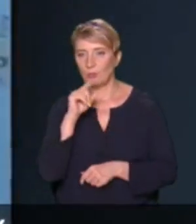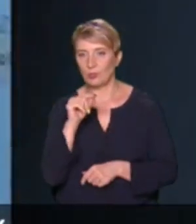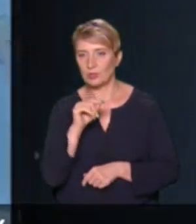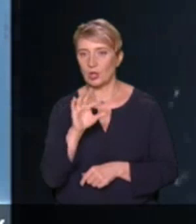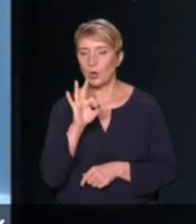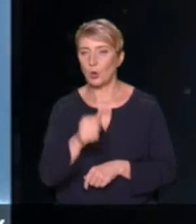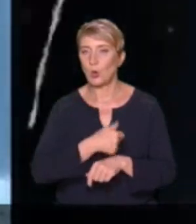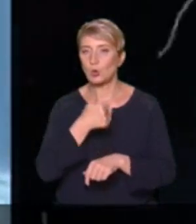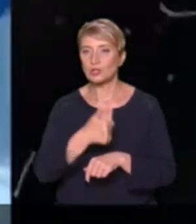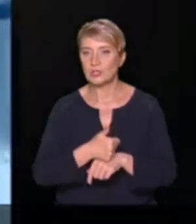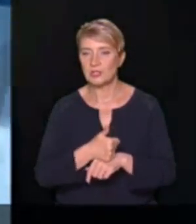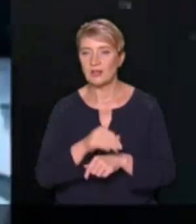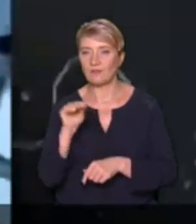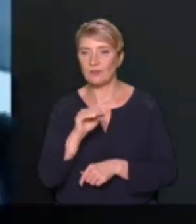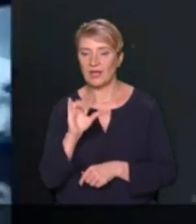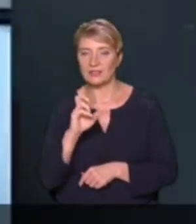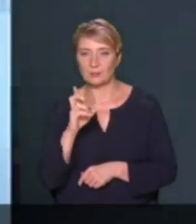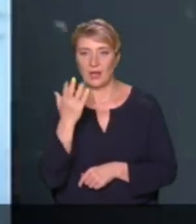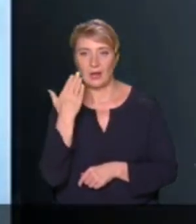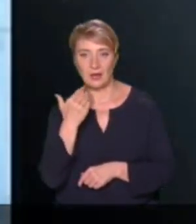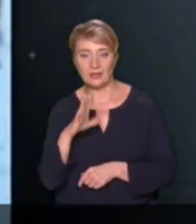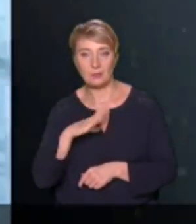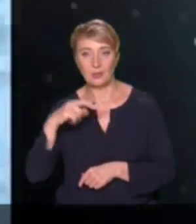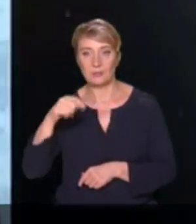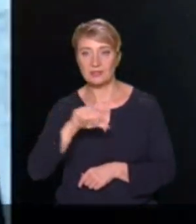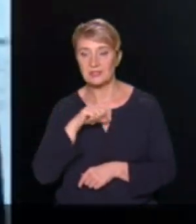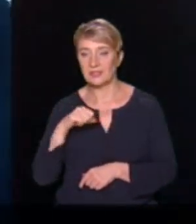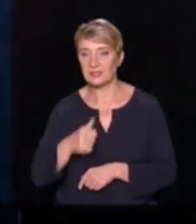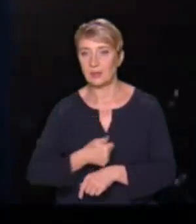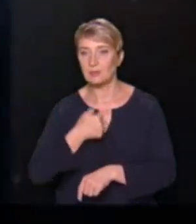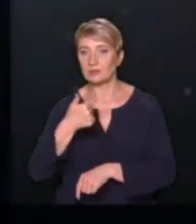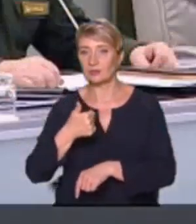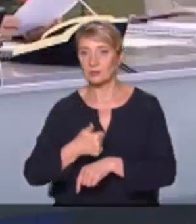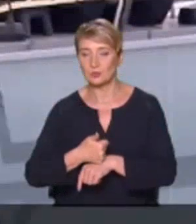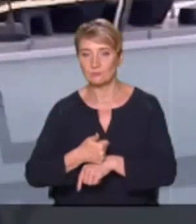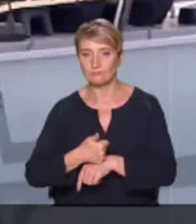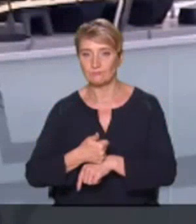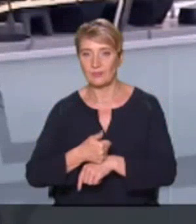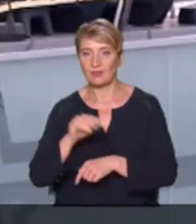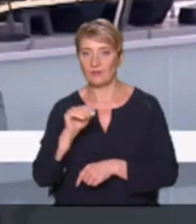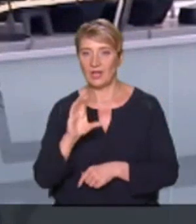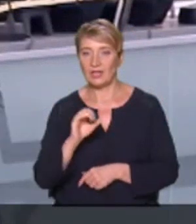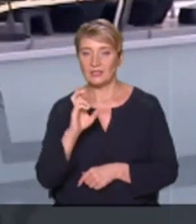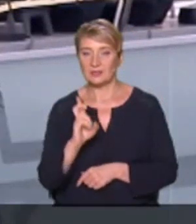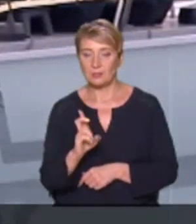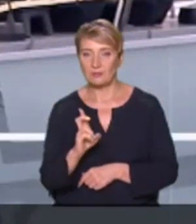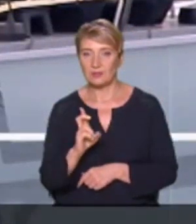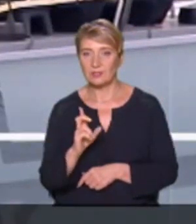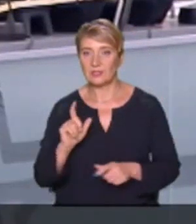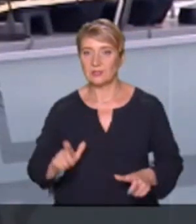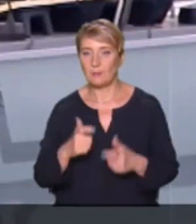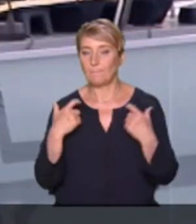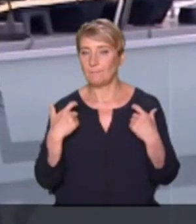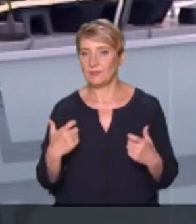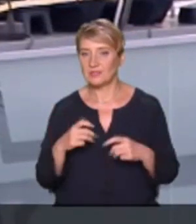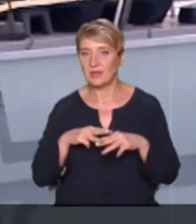А коли той сів на трон, Патрушев сам очолив Федеральну службу безпеки. Ще серед імовірних лідерів – міністр